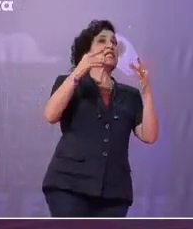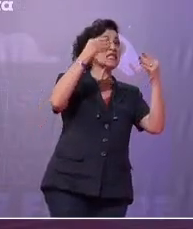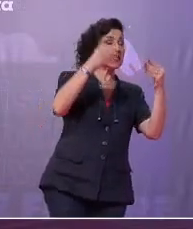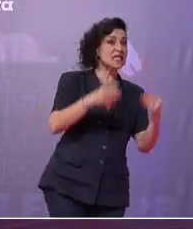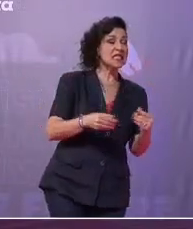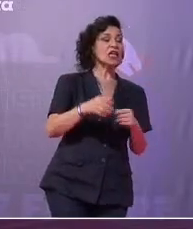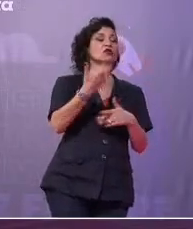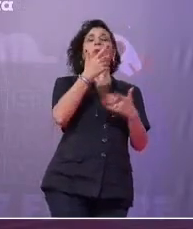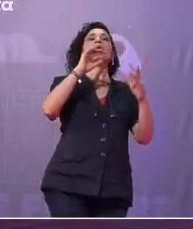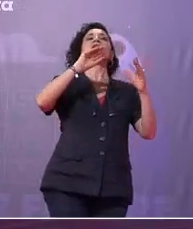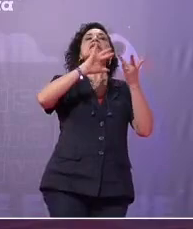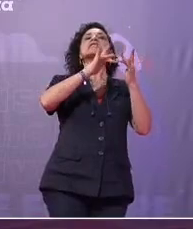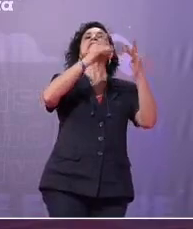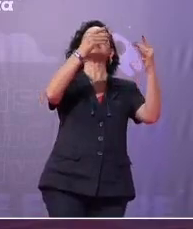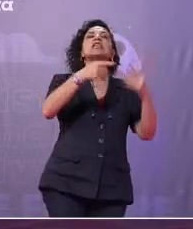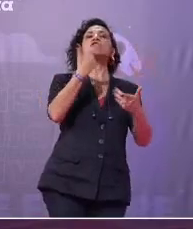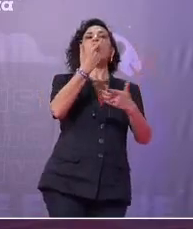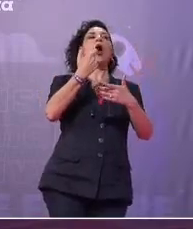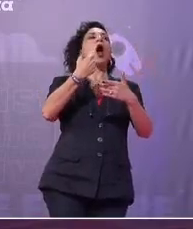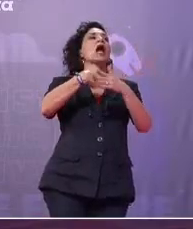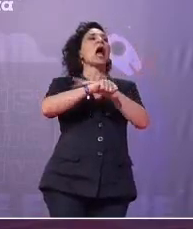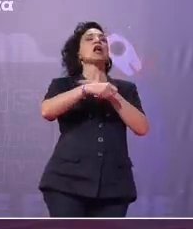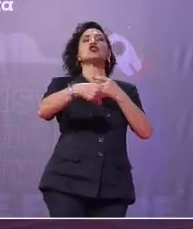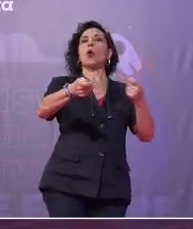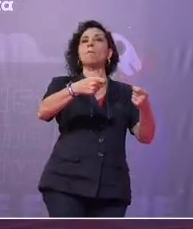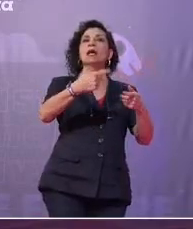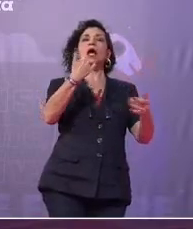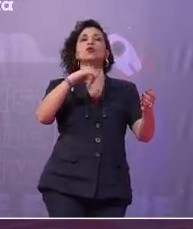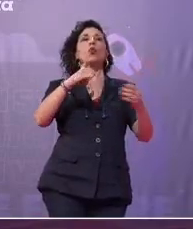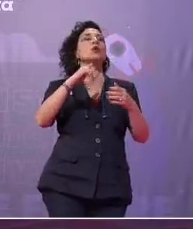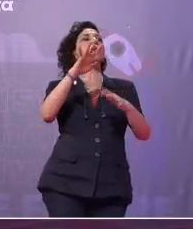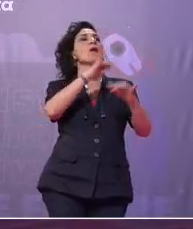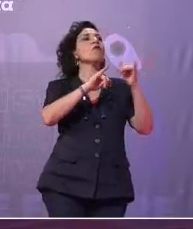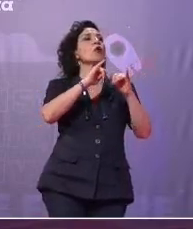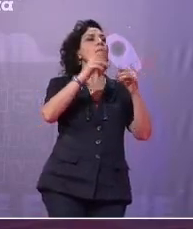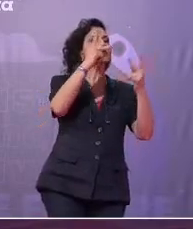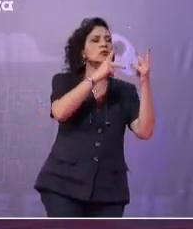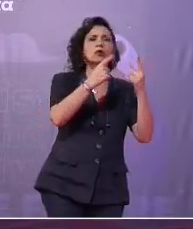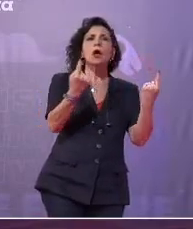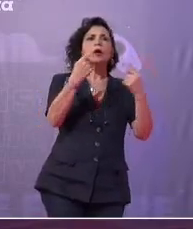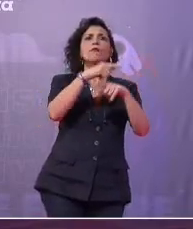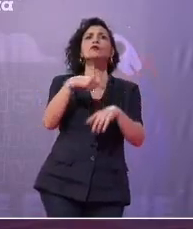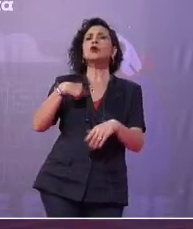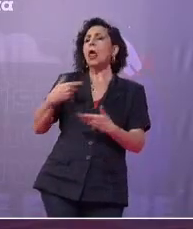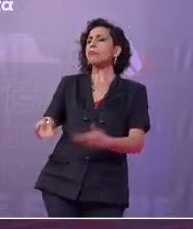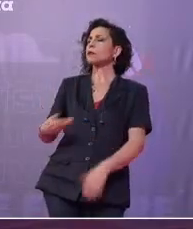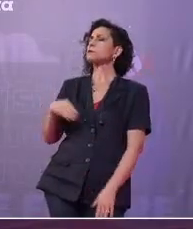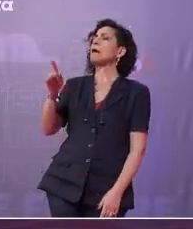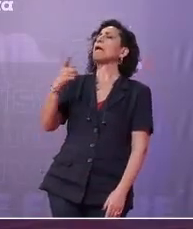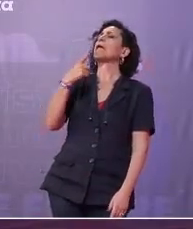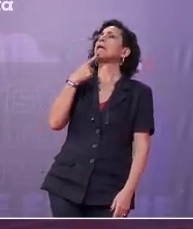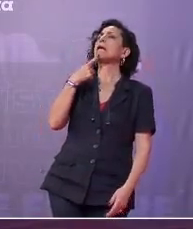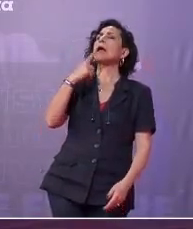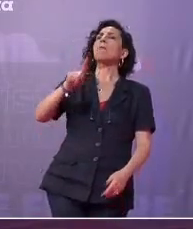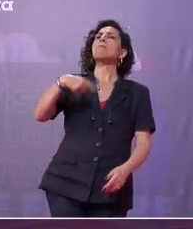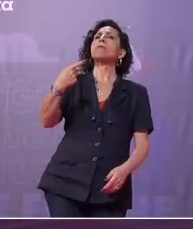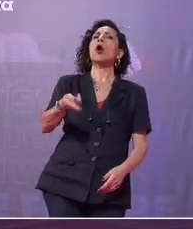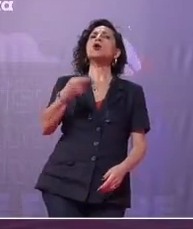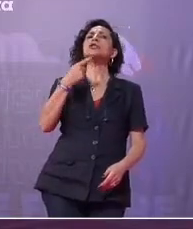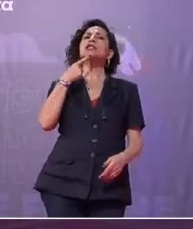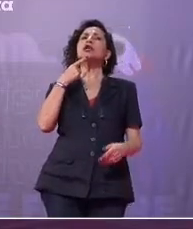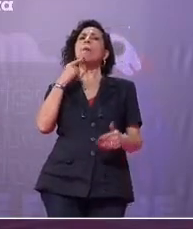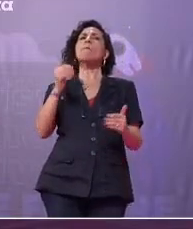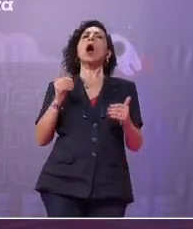di calciomercato che cercava l'ultima notizia quando adesso posso chiedere chi sarà il prossimo attaccante del Milan a